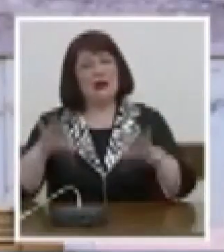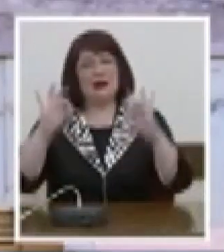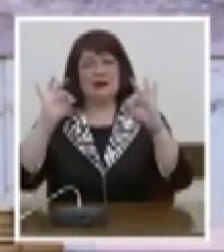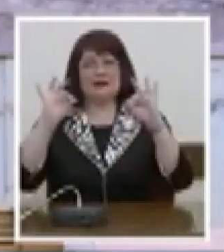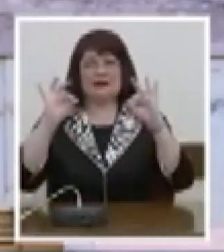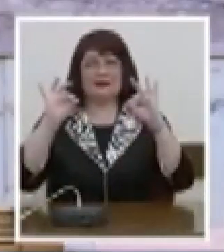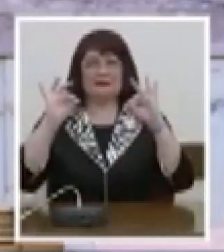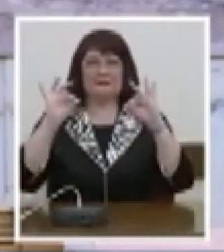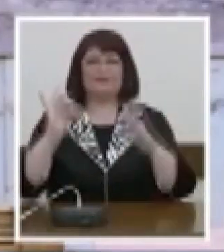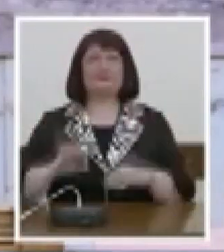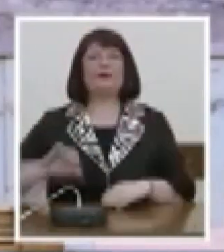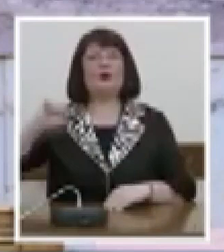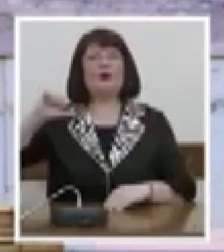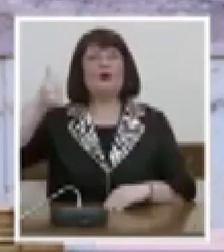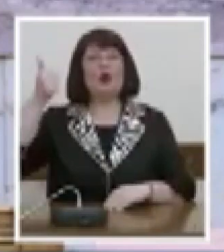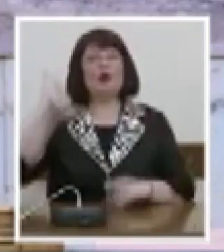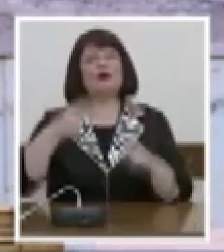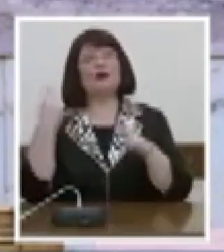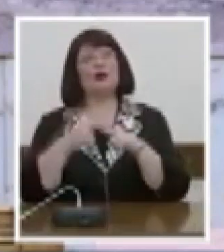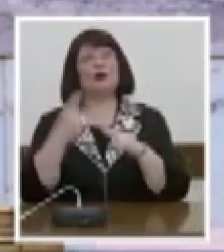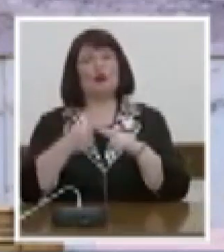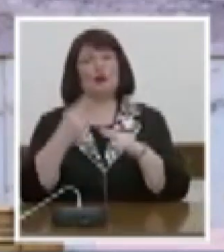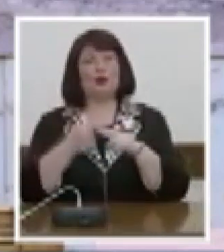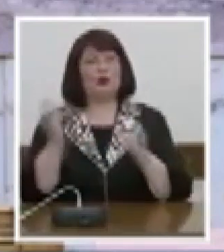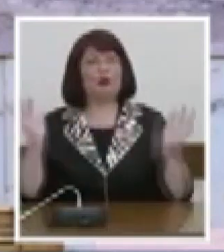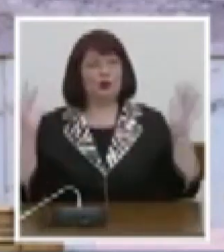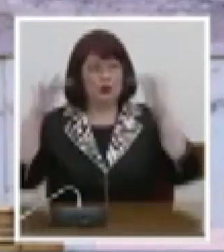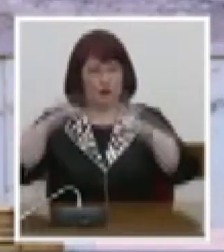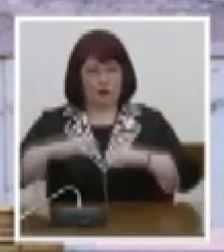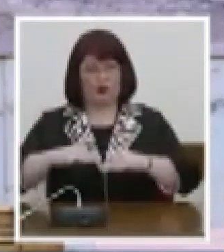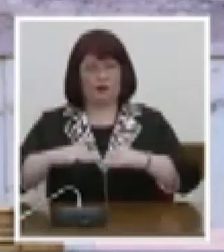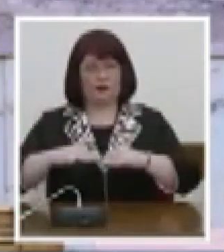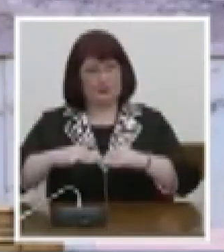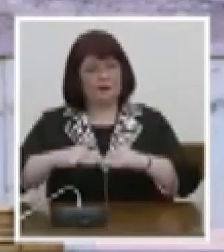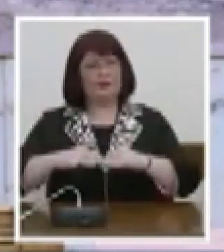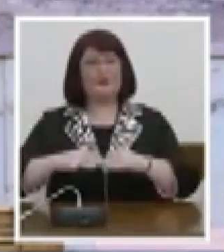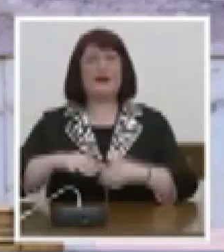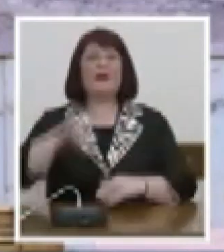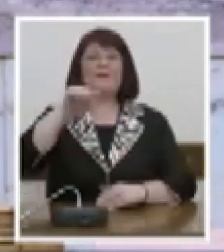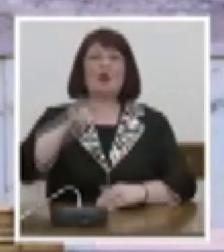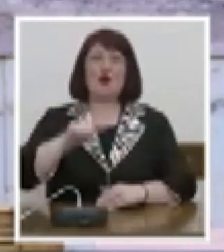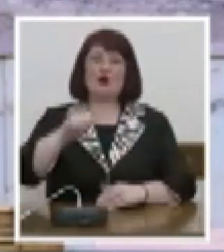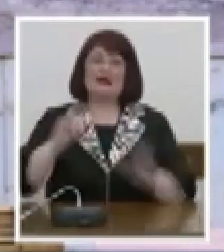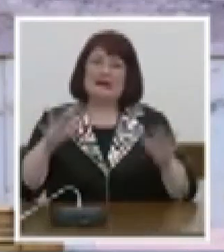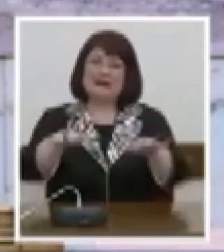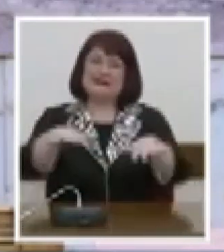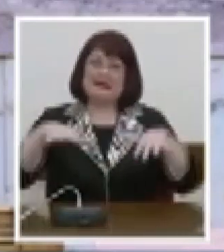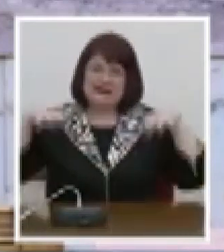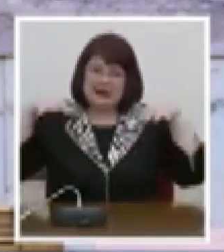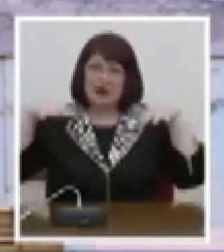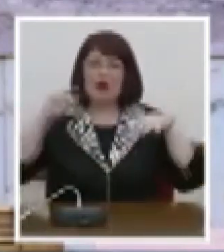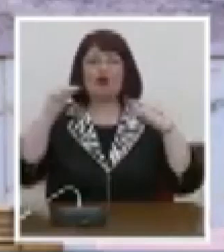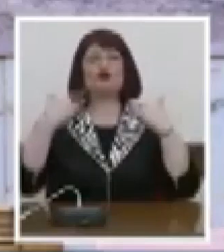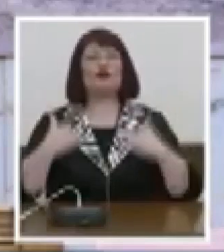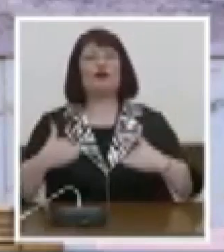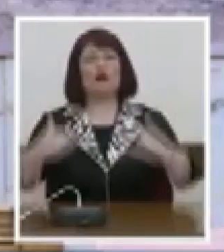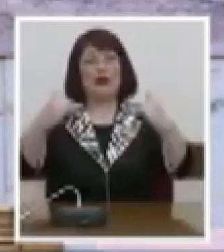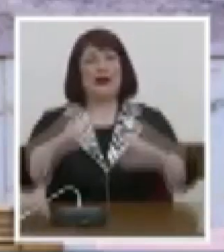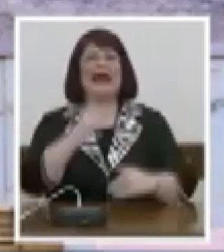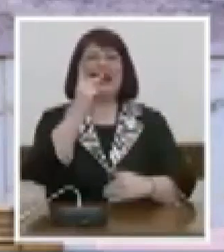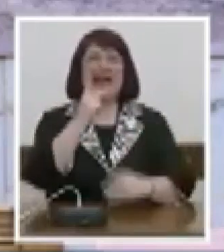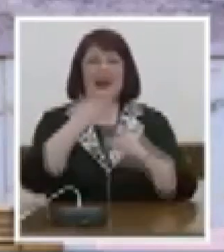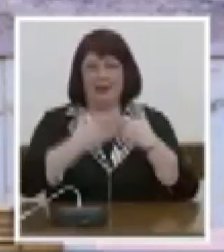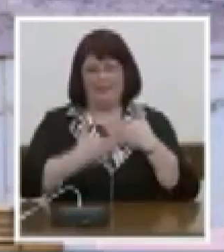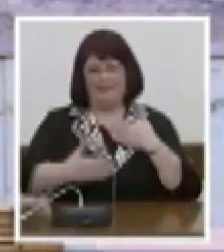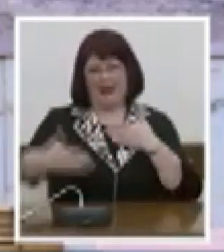της πρώτης πανηγυρικής συνεδρίασης της Α Συνόδου της Βουλής της ΚΑΠΑ Περιόδου